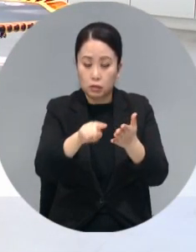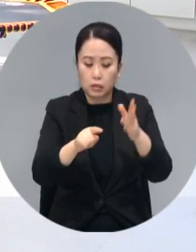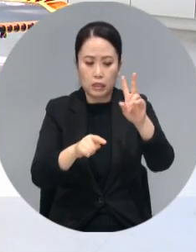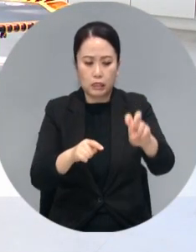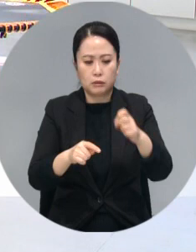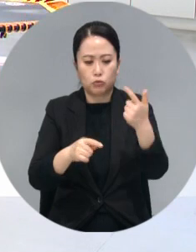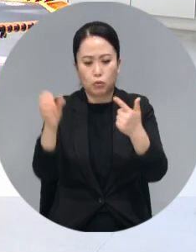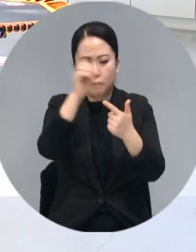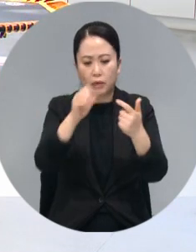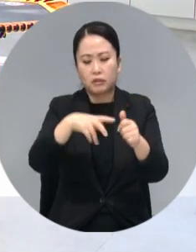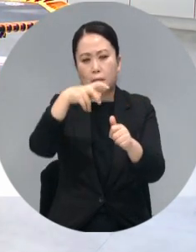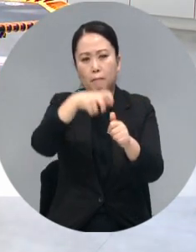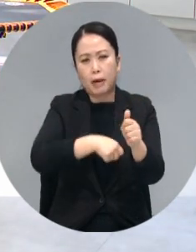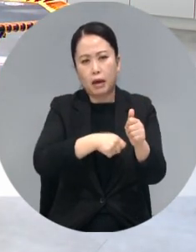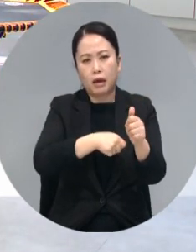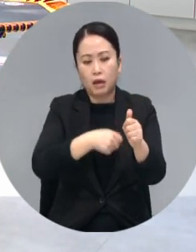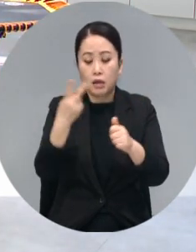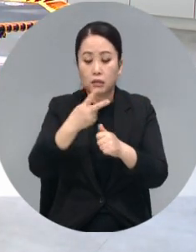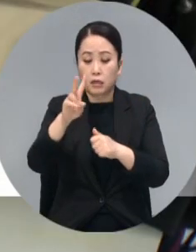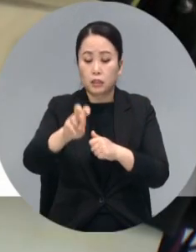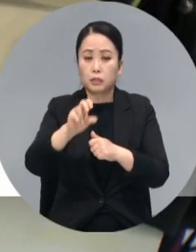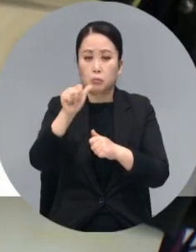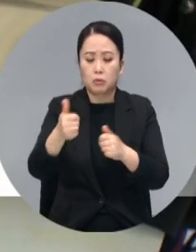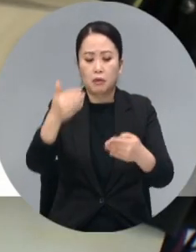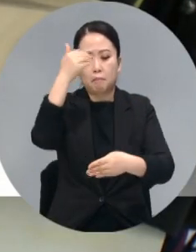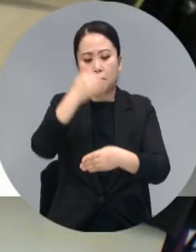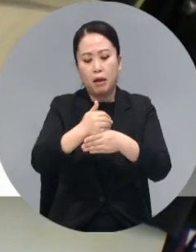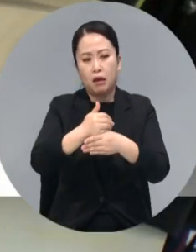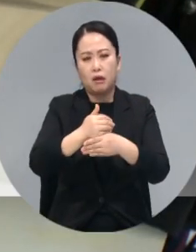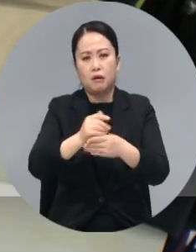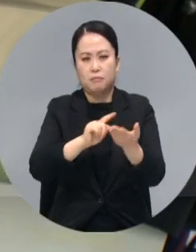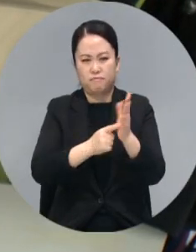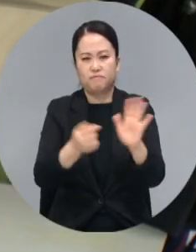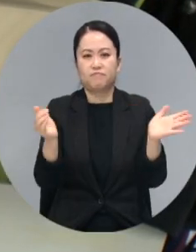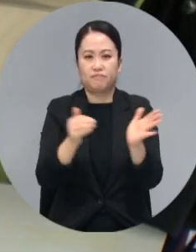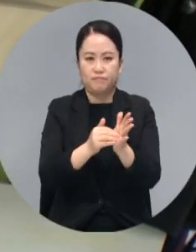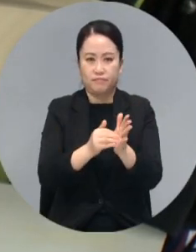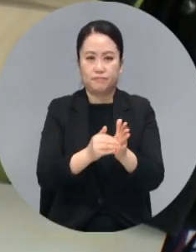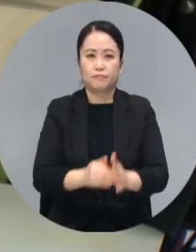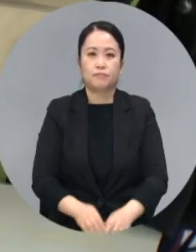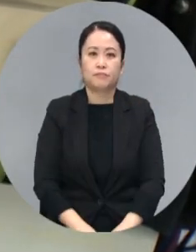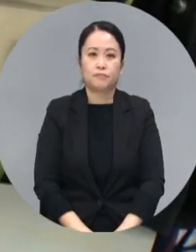26% 삭감하고 2025년에 폐쇄하겠다고 밝혔습니다.